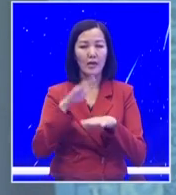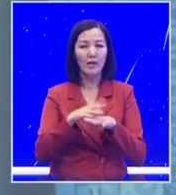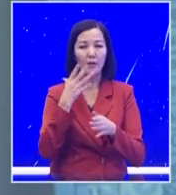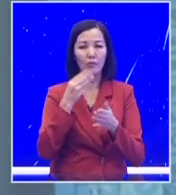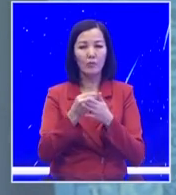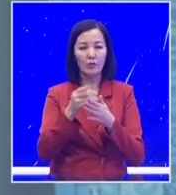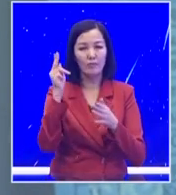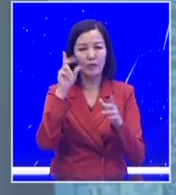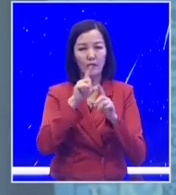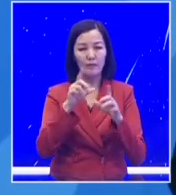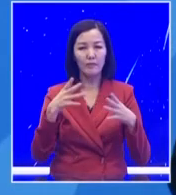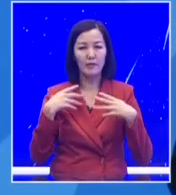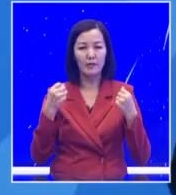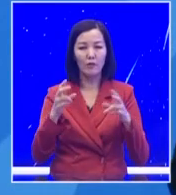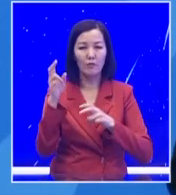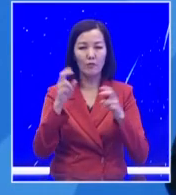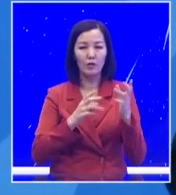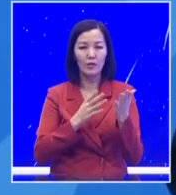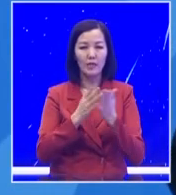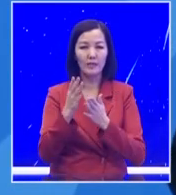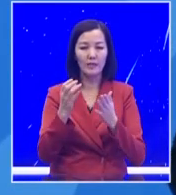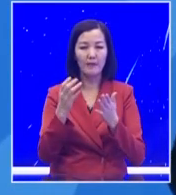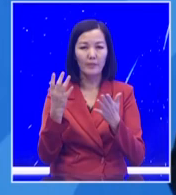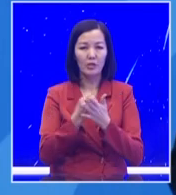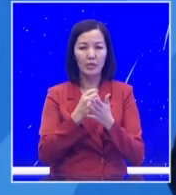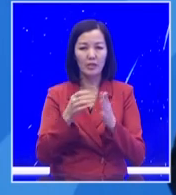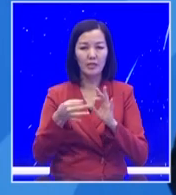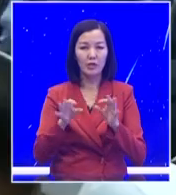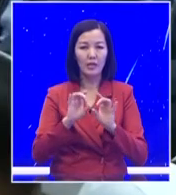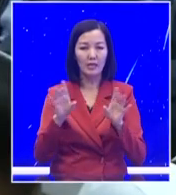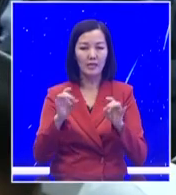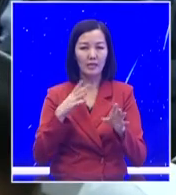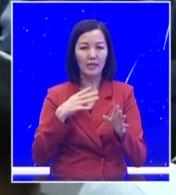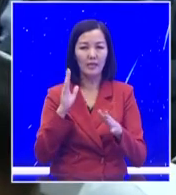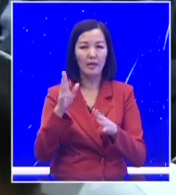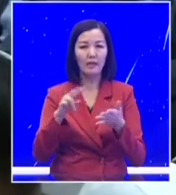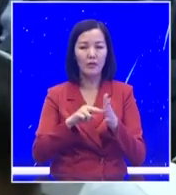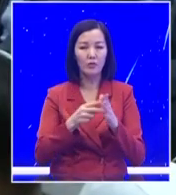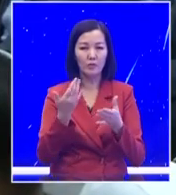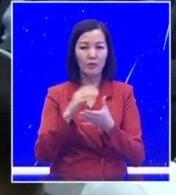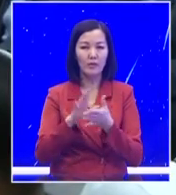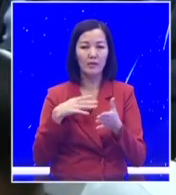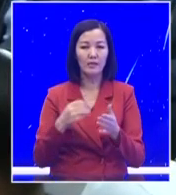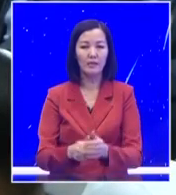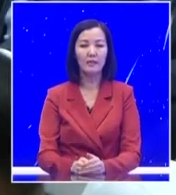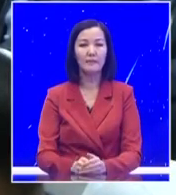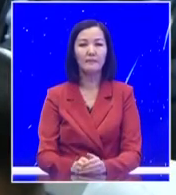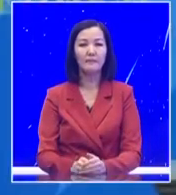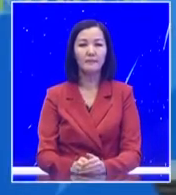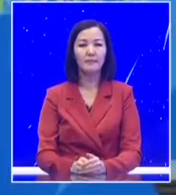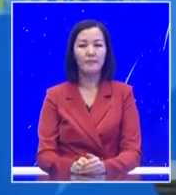аудандағы білім, денсаулық, өндіріс салаларындағы жетістіктермен бөлісті. Сонымен қатар алда атқарылар жұмыс жоспарында